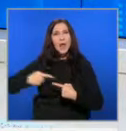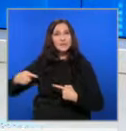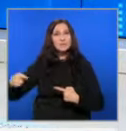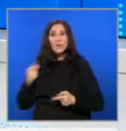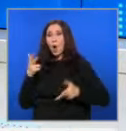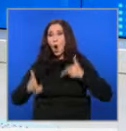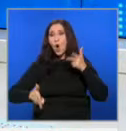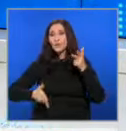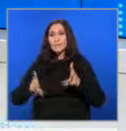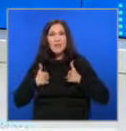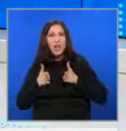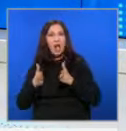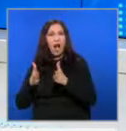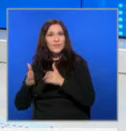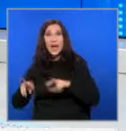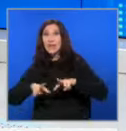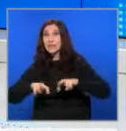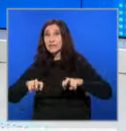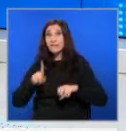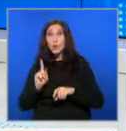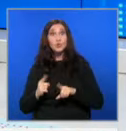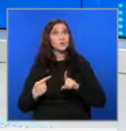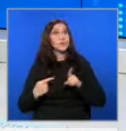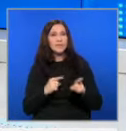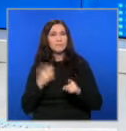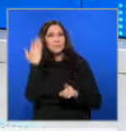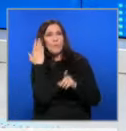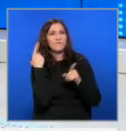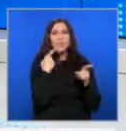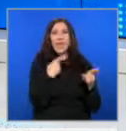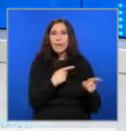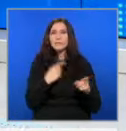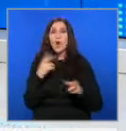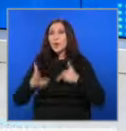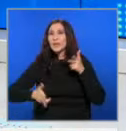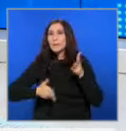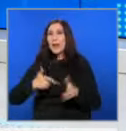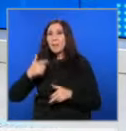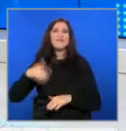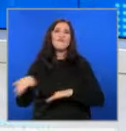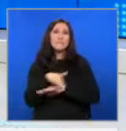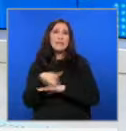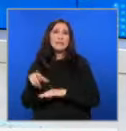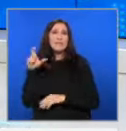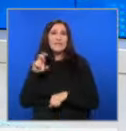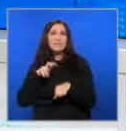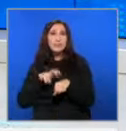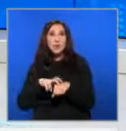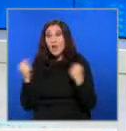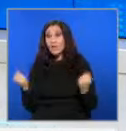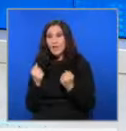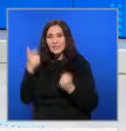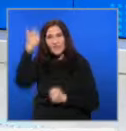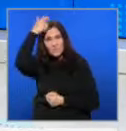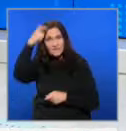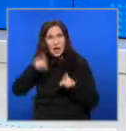Развитие по контрабандните канали и разследвания, които следим. Обвиняемият за контрабандата в митниците Стефан Димитров е действал в